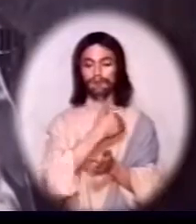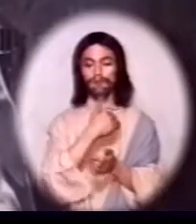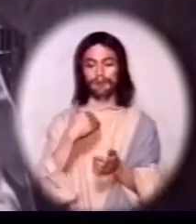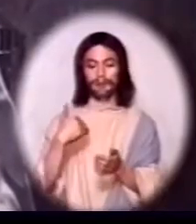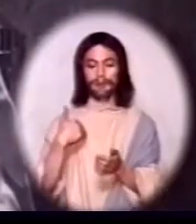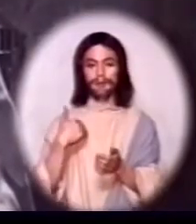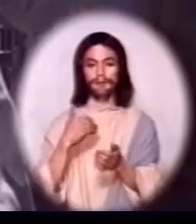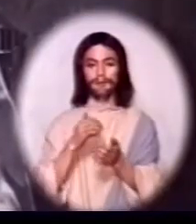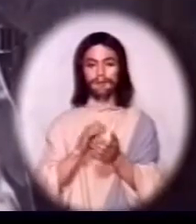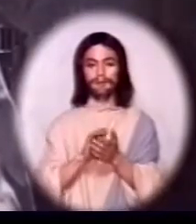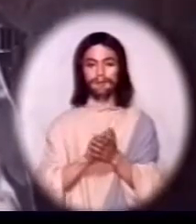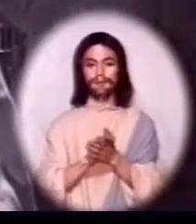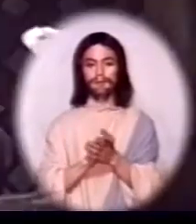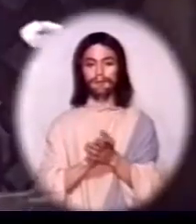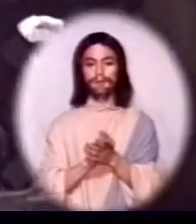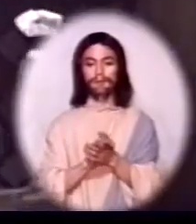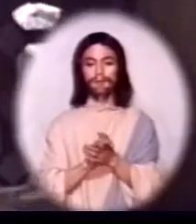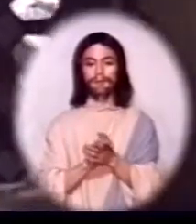그거면 됐다.